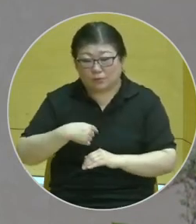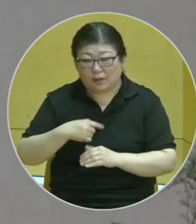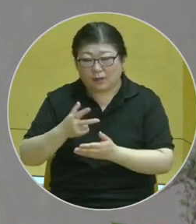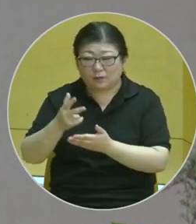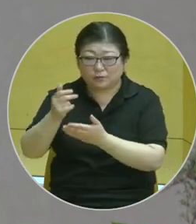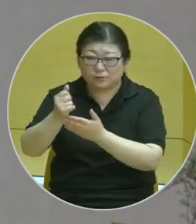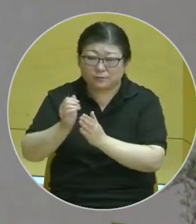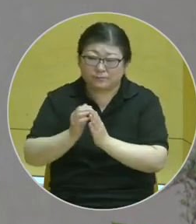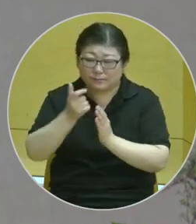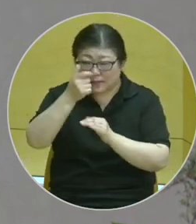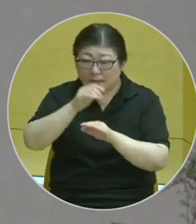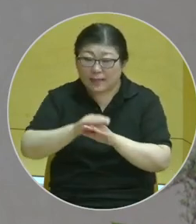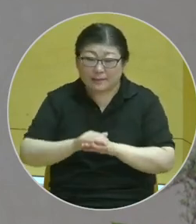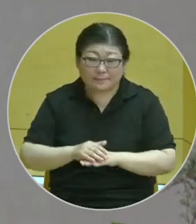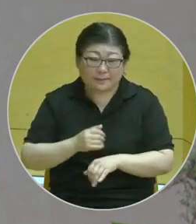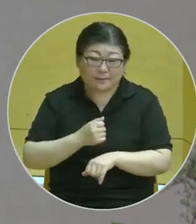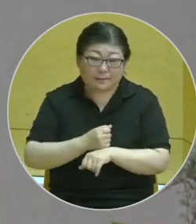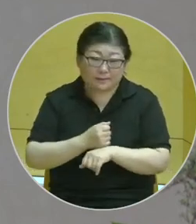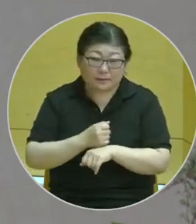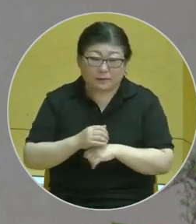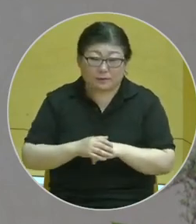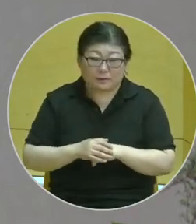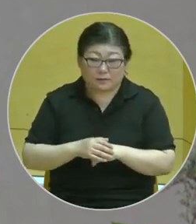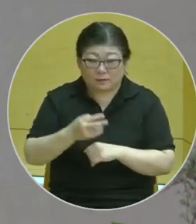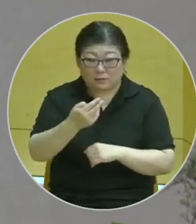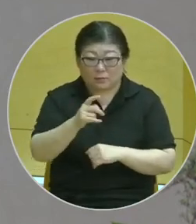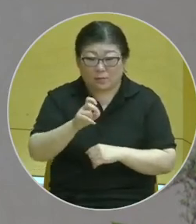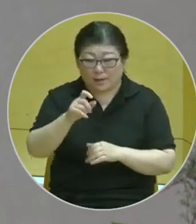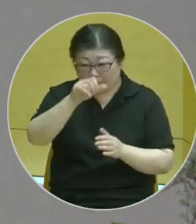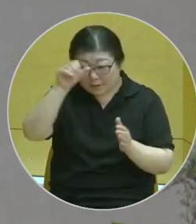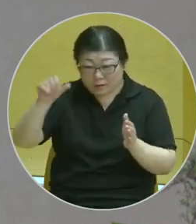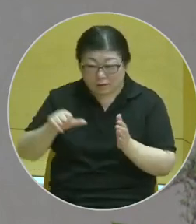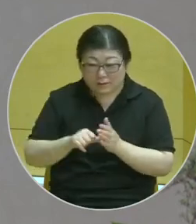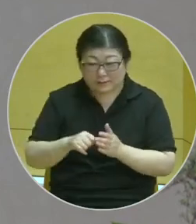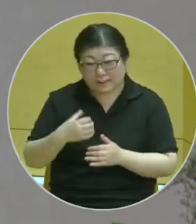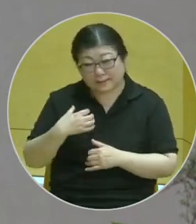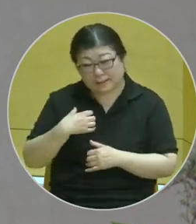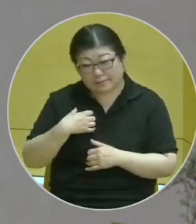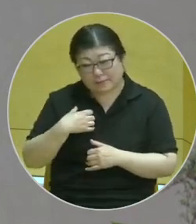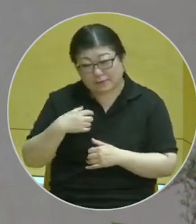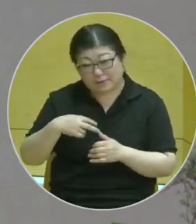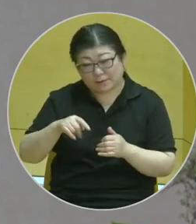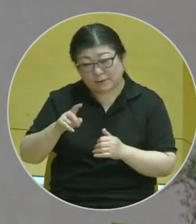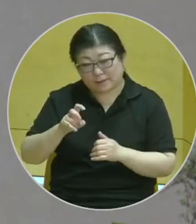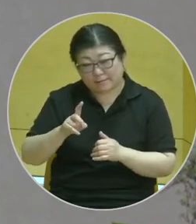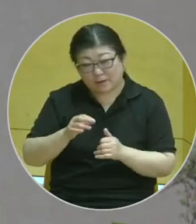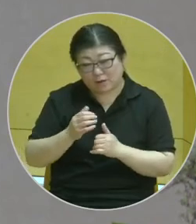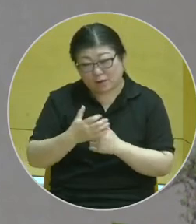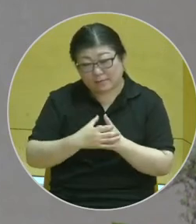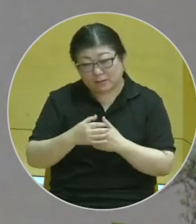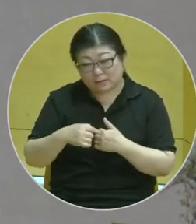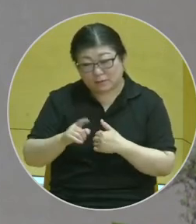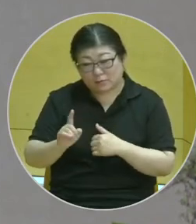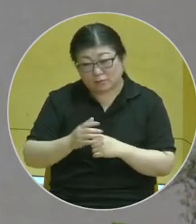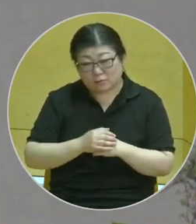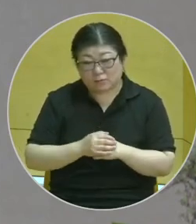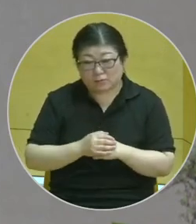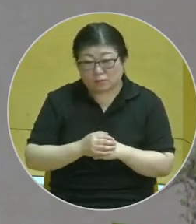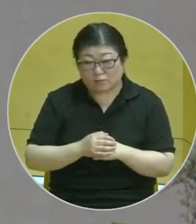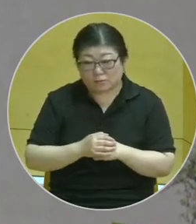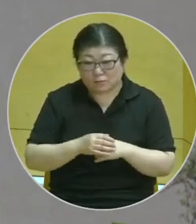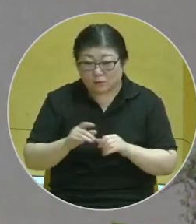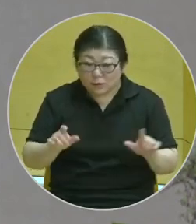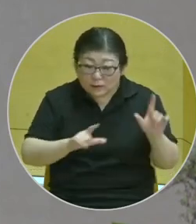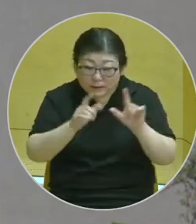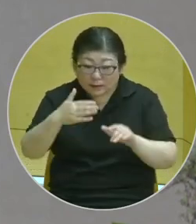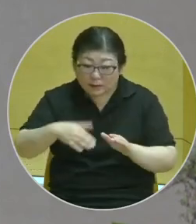도마 일평생 4명이 그 거에요 2 공동체 주님의 사랑했던 이 공동체는 우리 인생을 살아가면서 힘들고 지치고